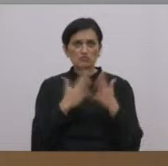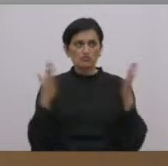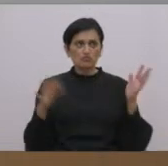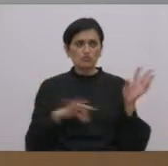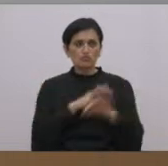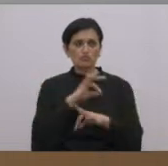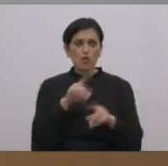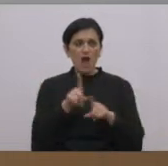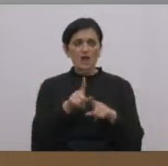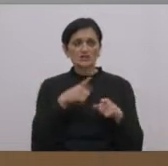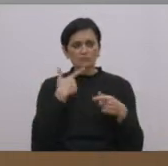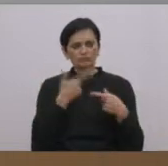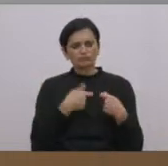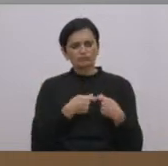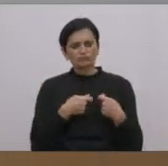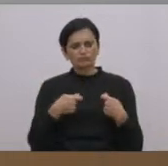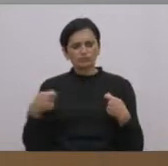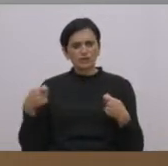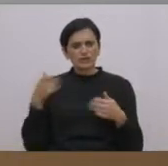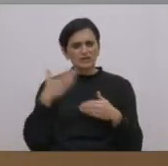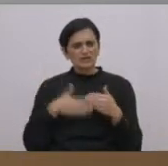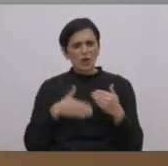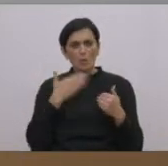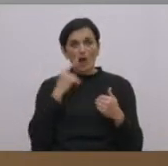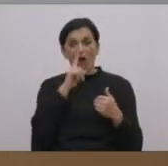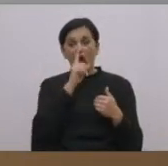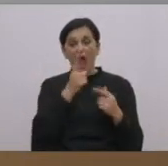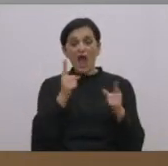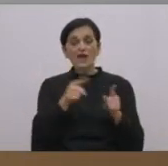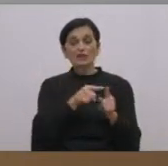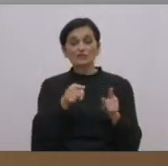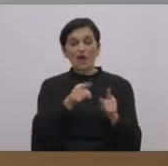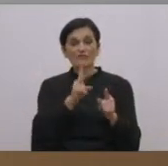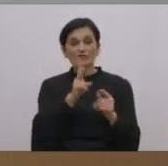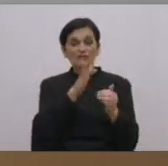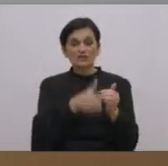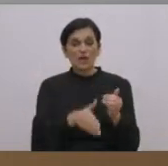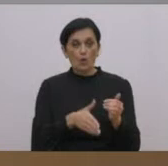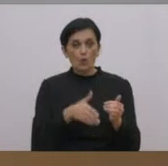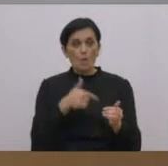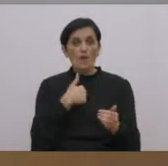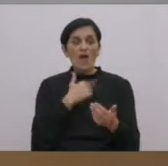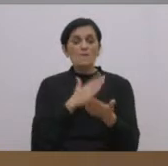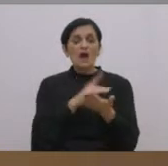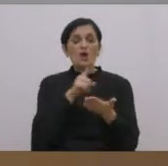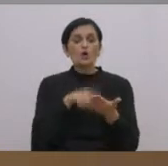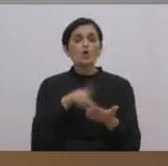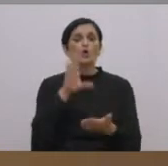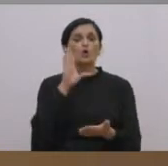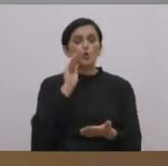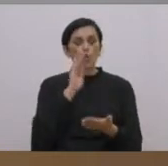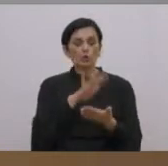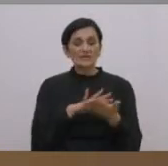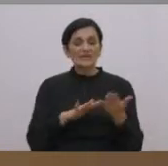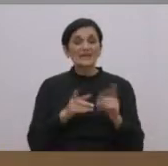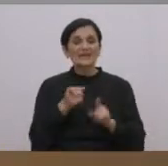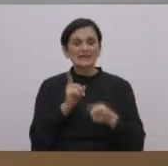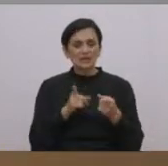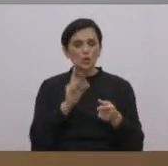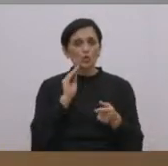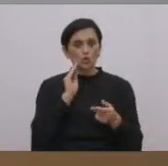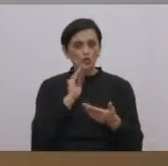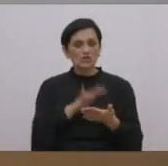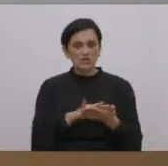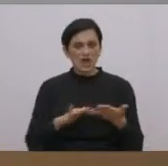ასე გაწელილი და დაუსრულებელი ხერთვეში ვინმე დაასრულოს ეს. Პროექტ მოაქვს კითხვა, როდის გაგრძელდება? Რეალურად როდის